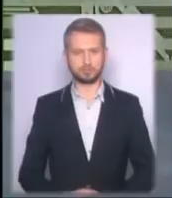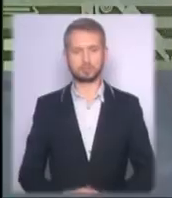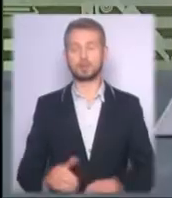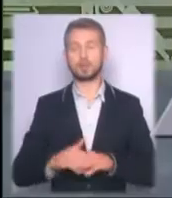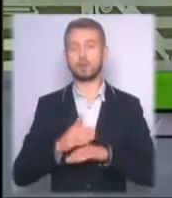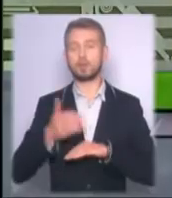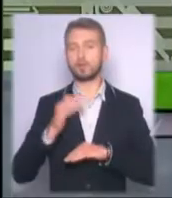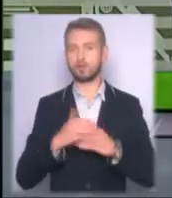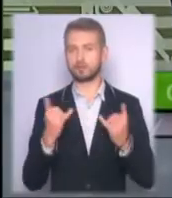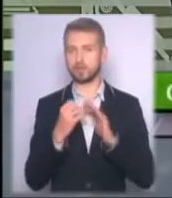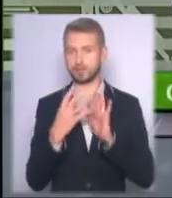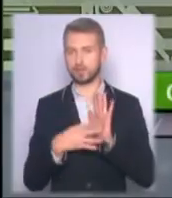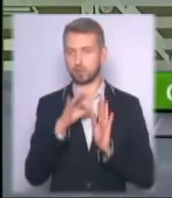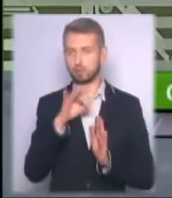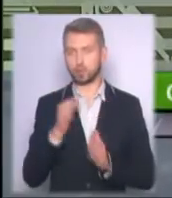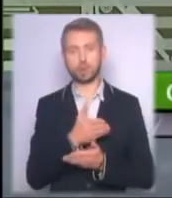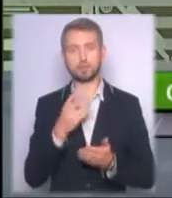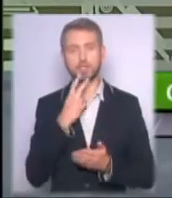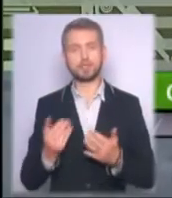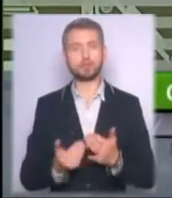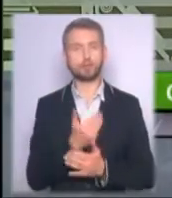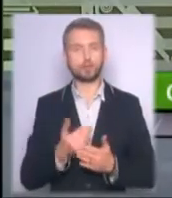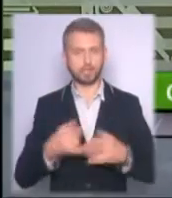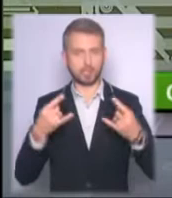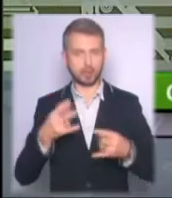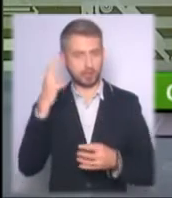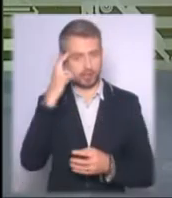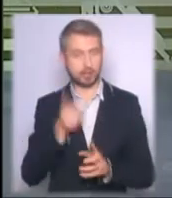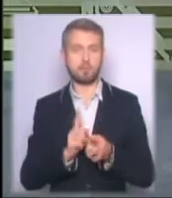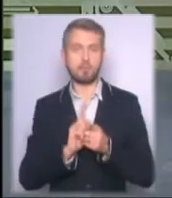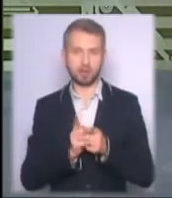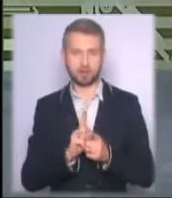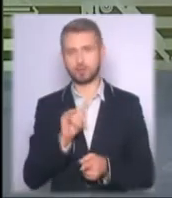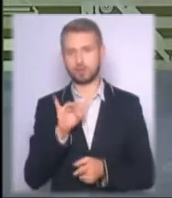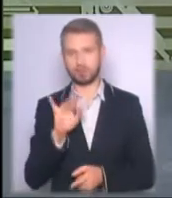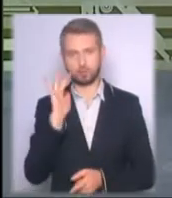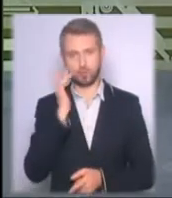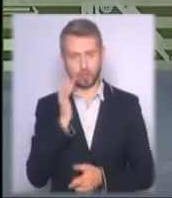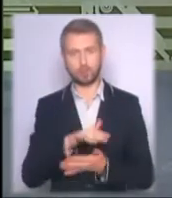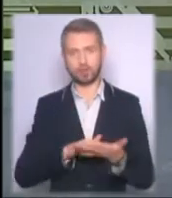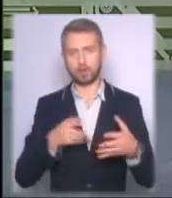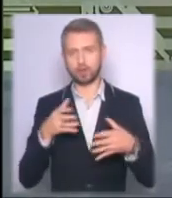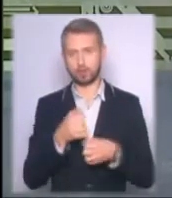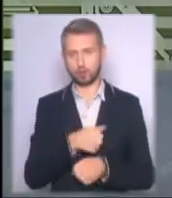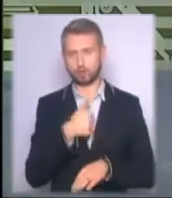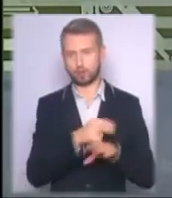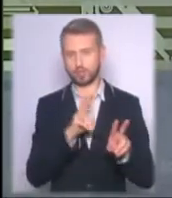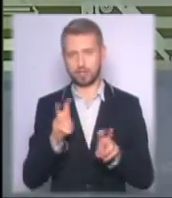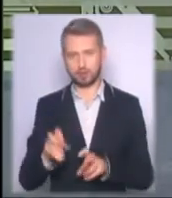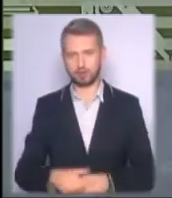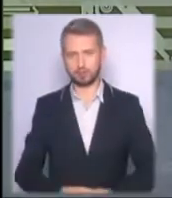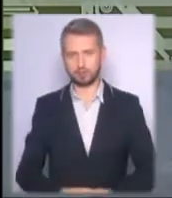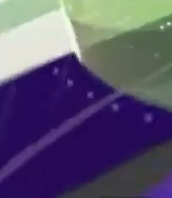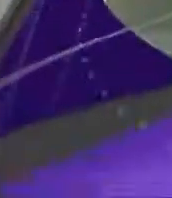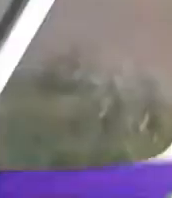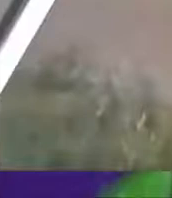Добрий вечір. 19 у столиці. Ви дивитесь випуск СТН на телеканалі «Київ». В студії Олекса Кіпкало та Ігор Бондаренко. Зараз ми говоритимемо про таке.